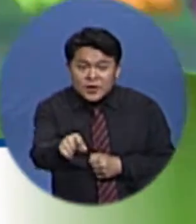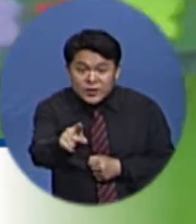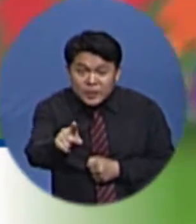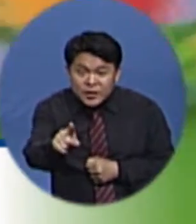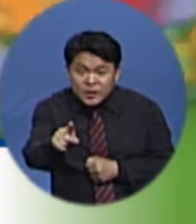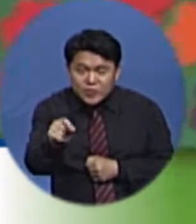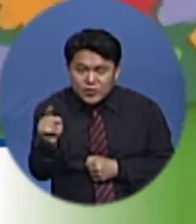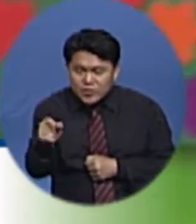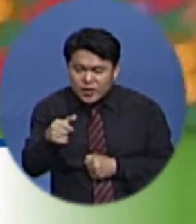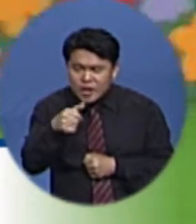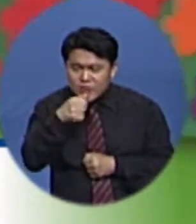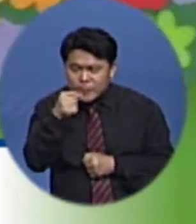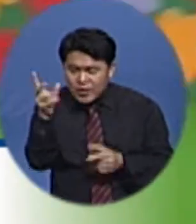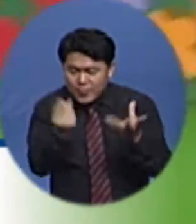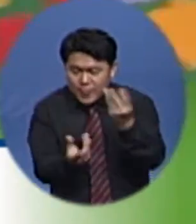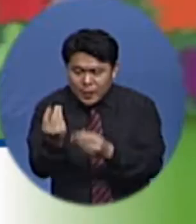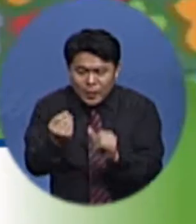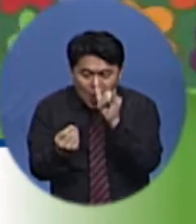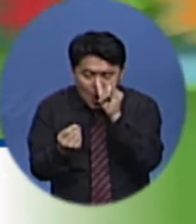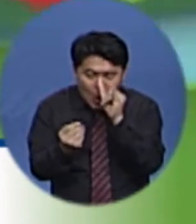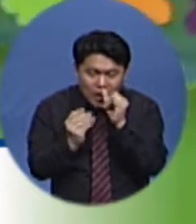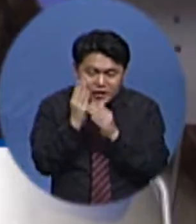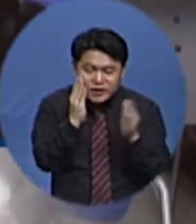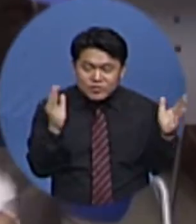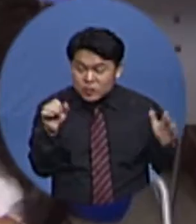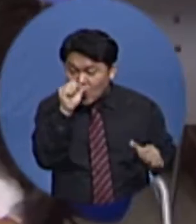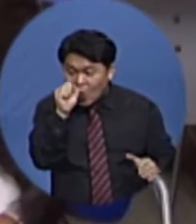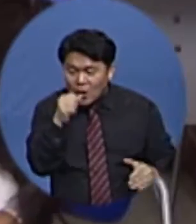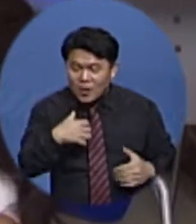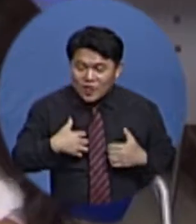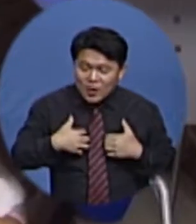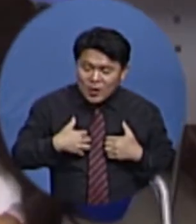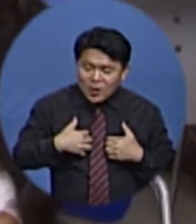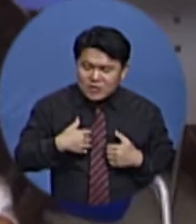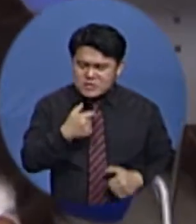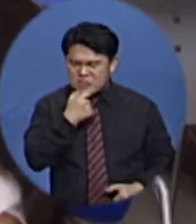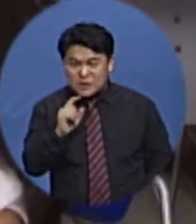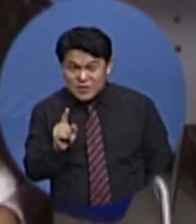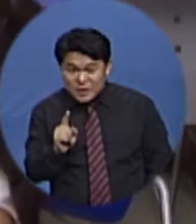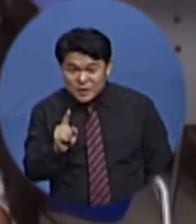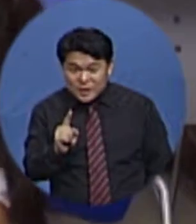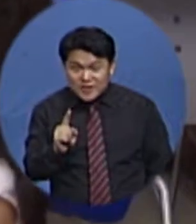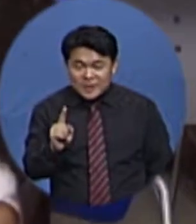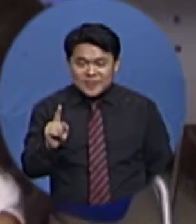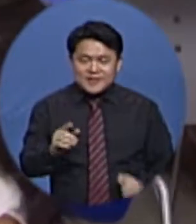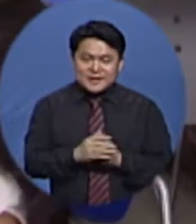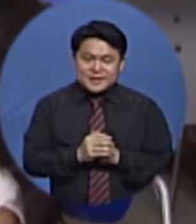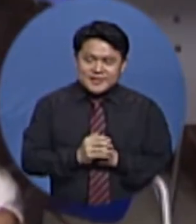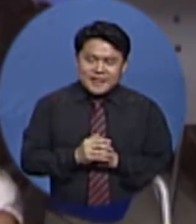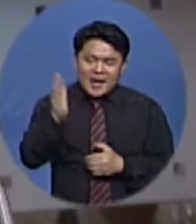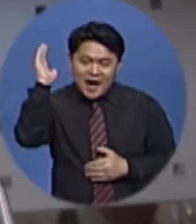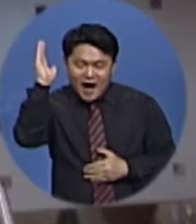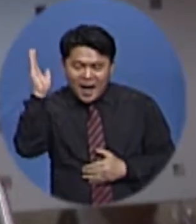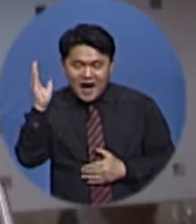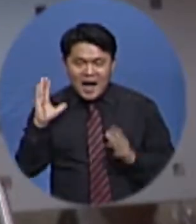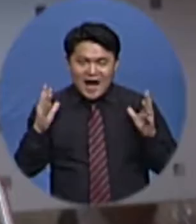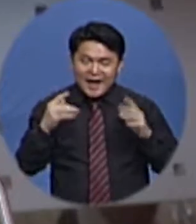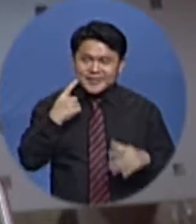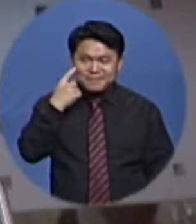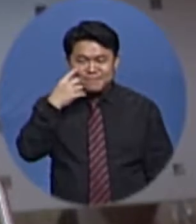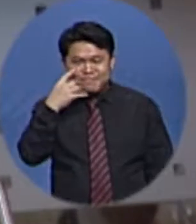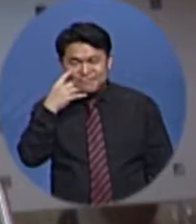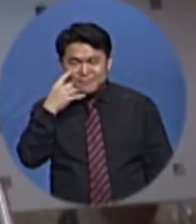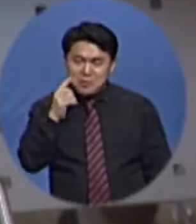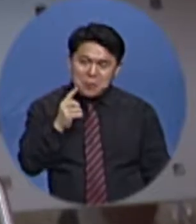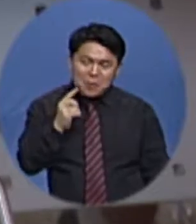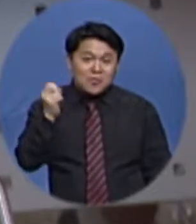들어왔대. 그럼 식물들은 좋아할까요? 나빠할까요? 실감나는 동화 구연이 아이들의 호기심을 자극하고 여기저기서